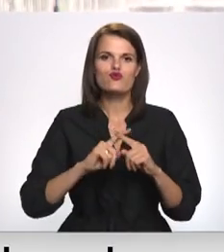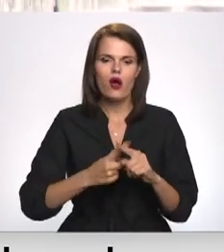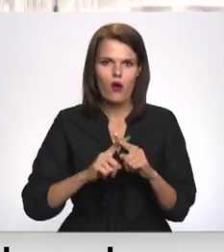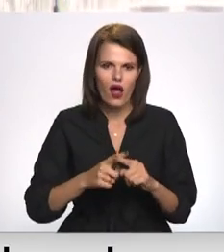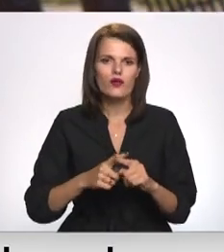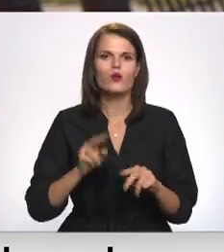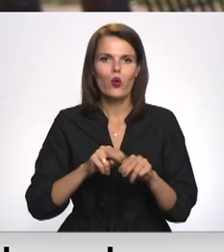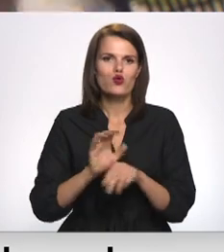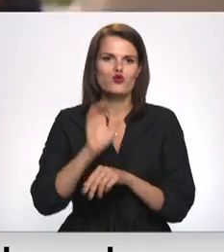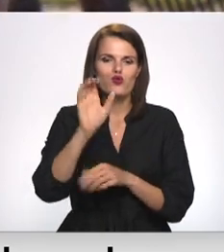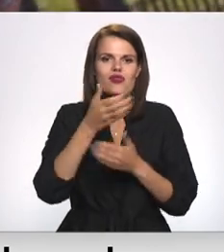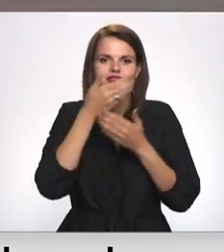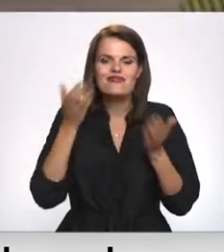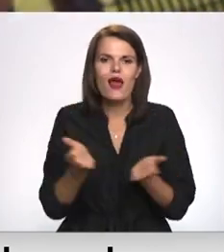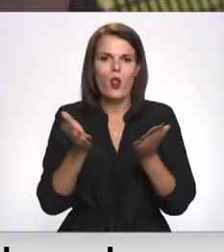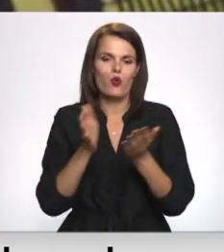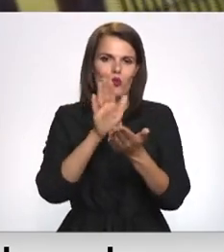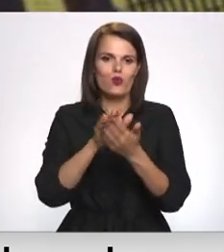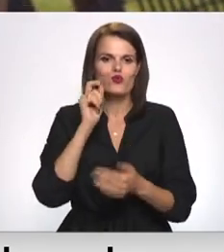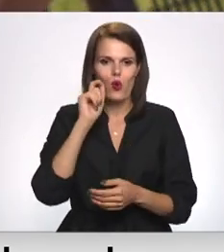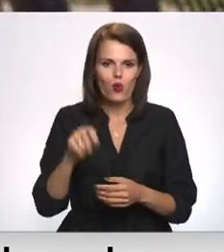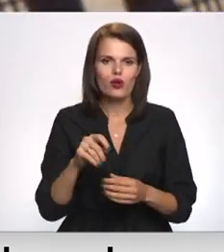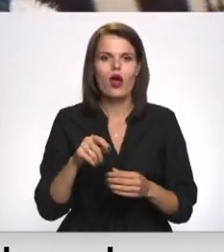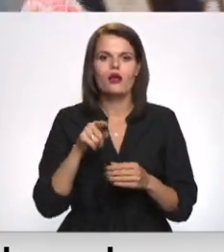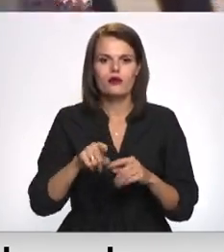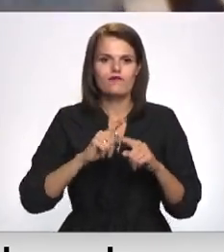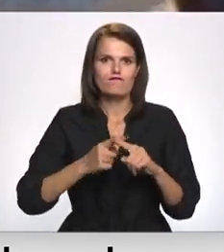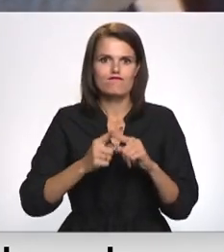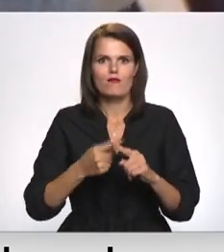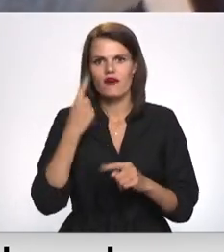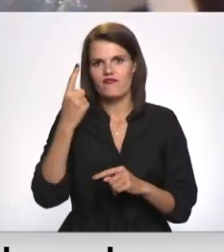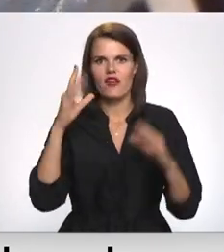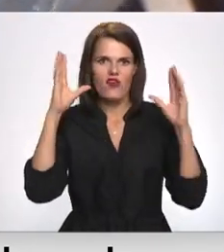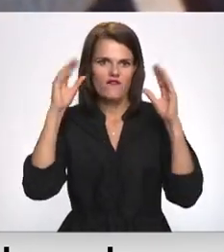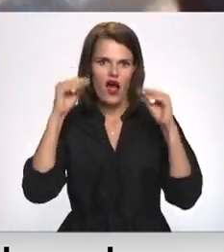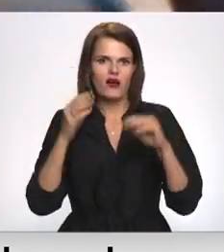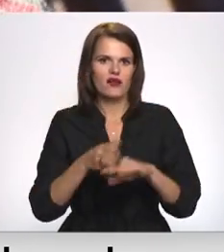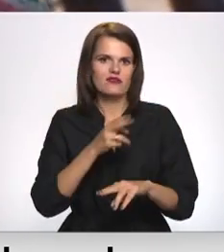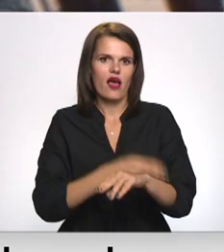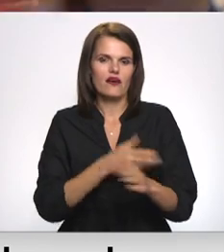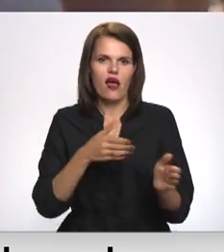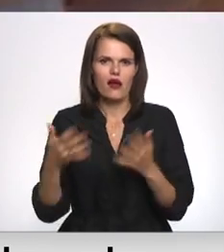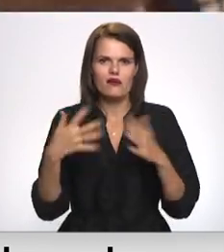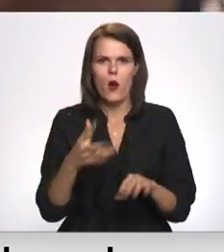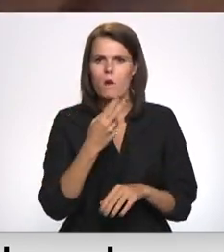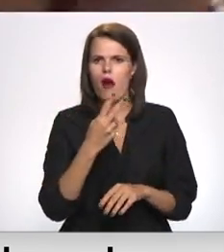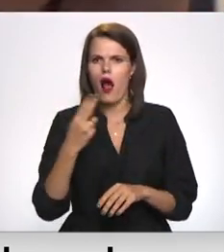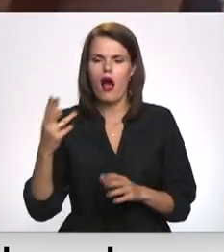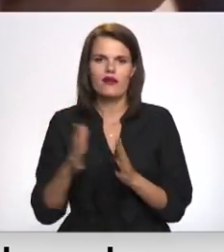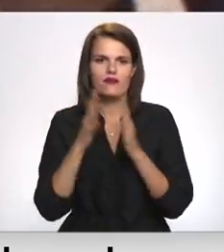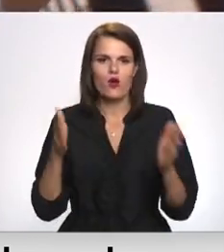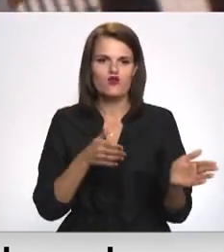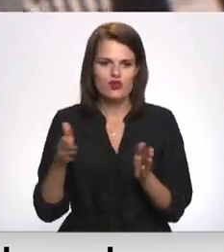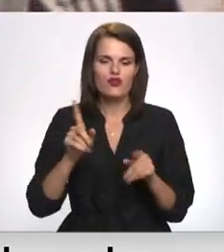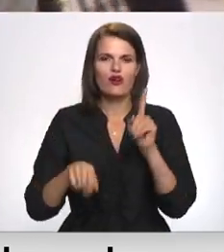uz Ukrainu prom. Vienkārša rupjā gadījuma zeķe topot vienā vakarā. Baibai gatavi jau vairāki pāri, dažos iedīts